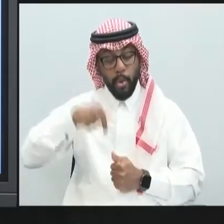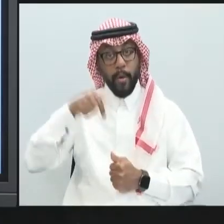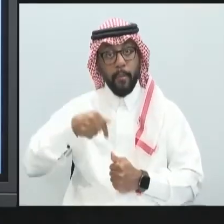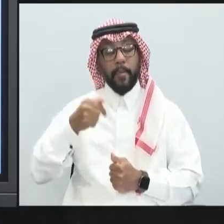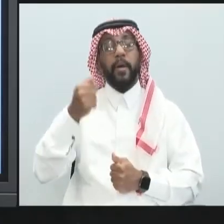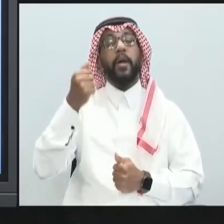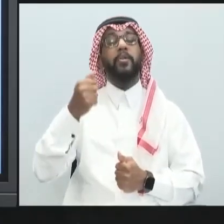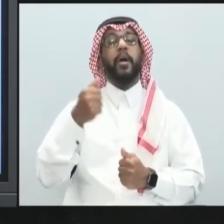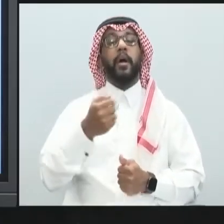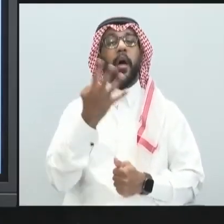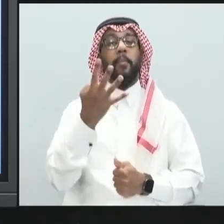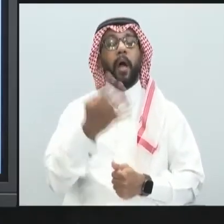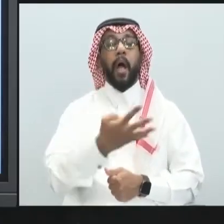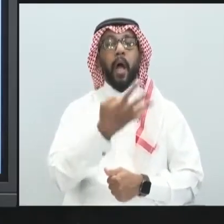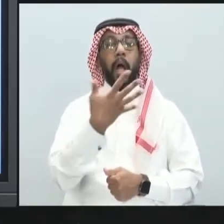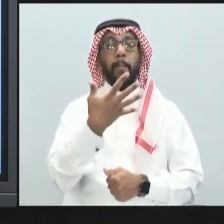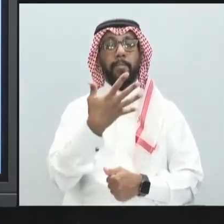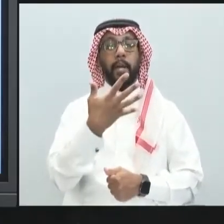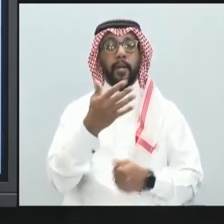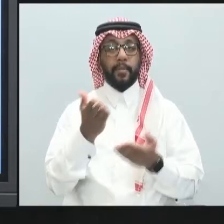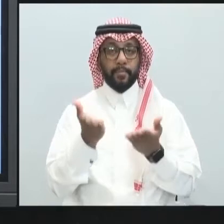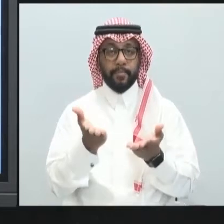الدرس الخطوه الرابعه والخامسه